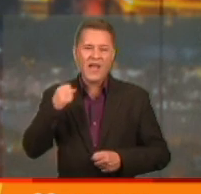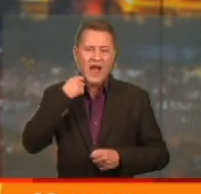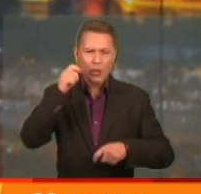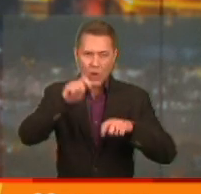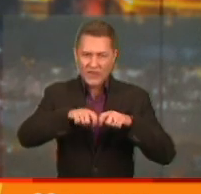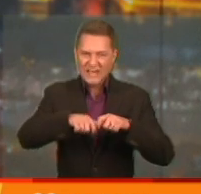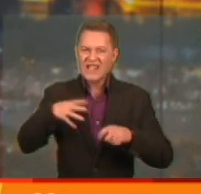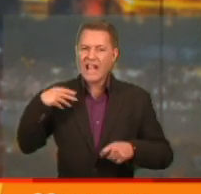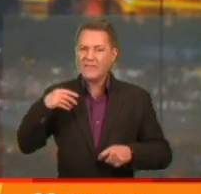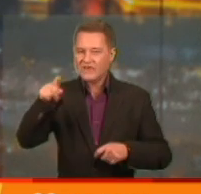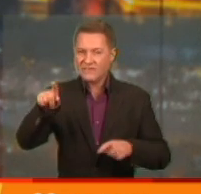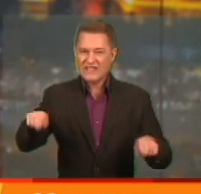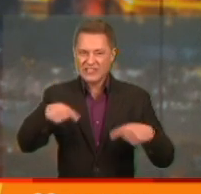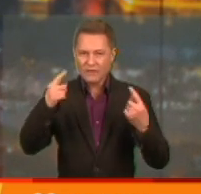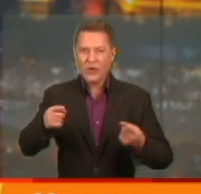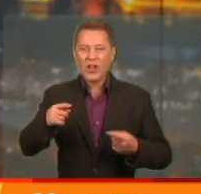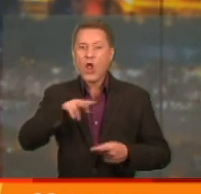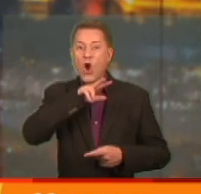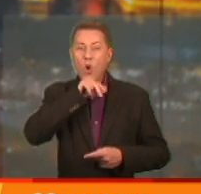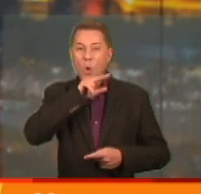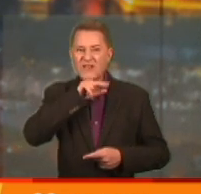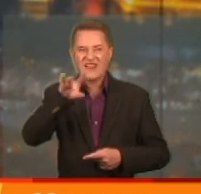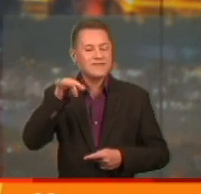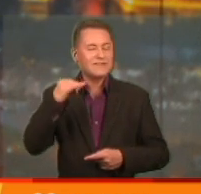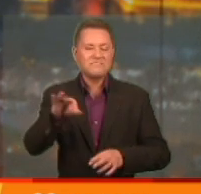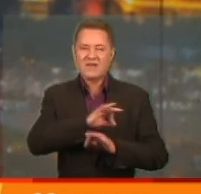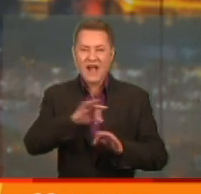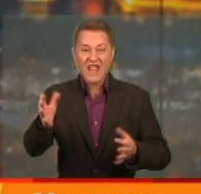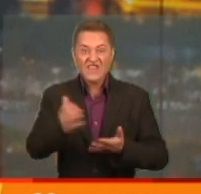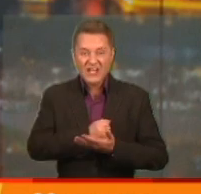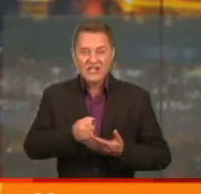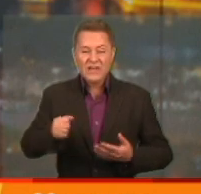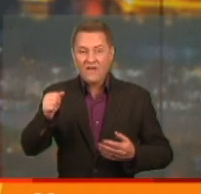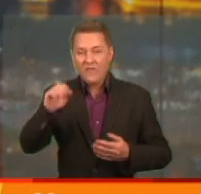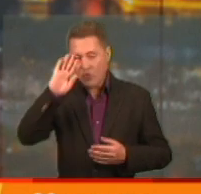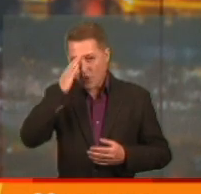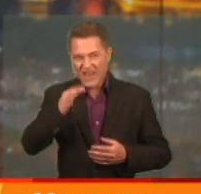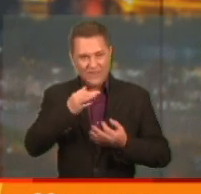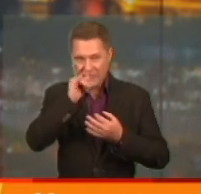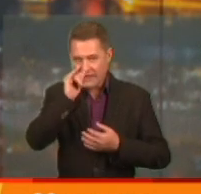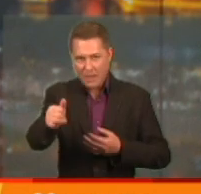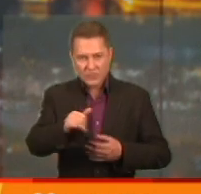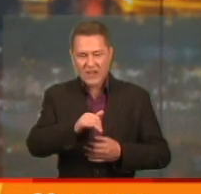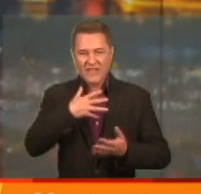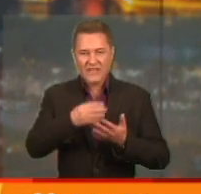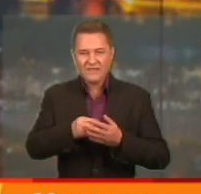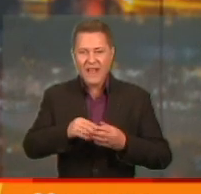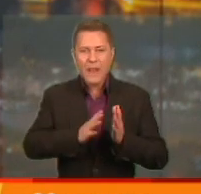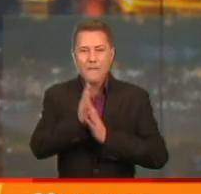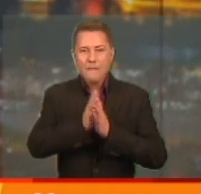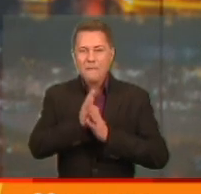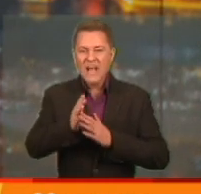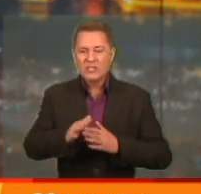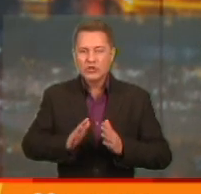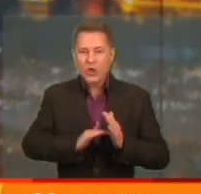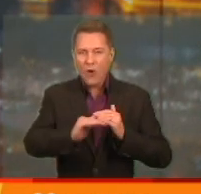На Львівщині він створив справжній козячий рай і через те нажив собі ворогів, бо не пускає сторонніх на свої пасовища.